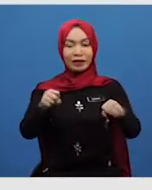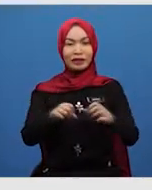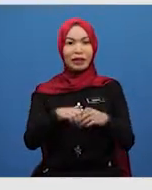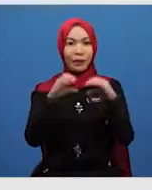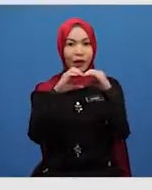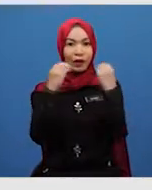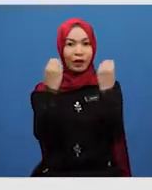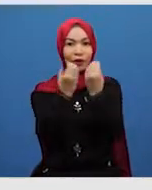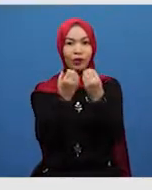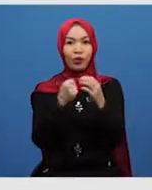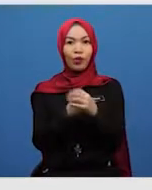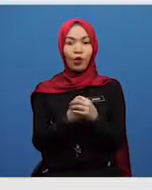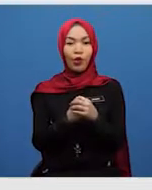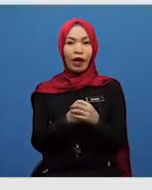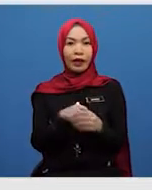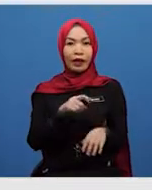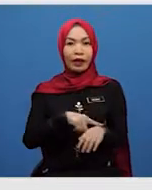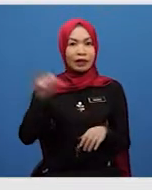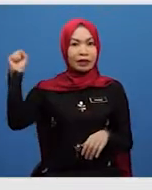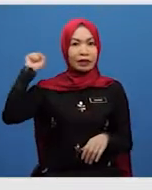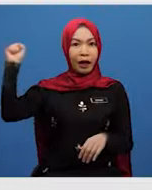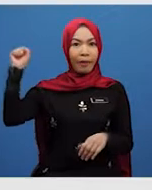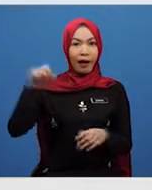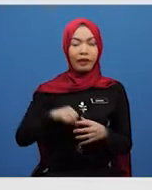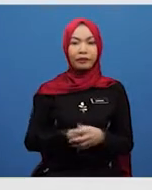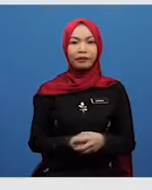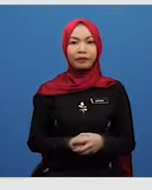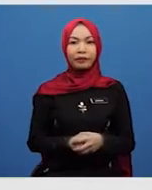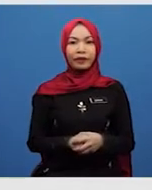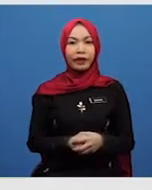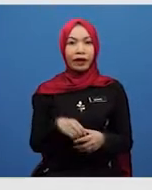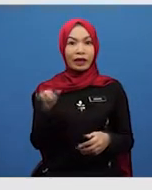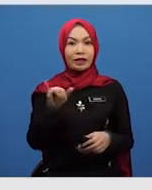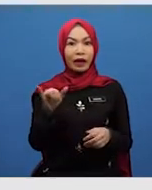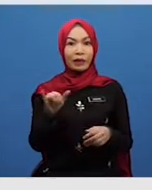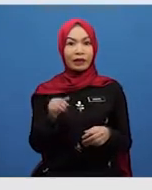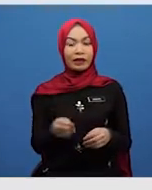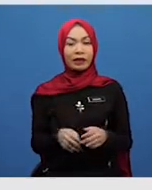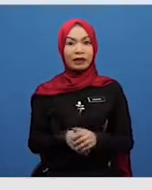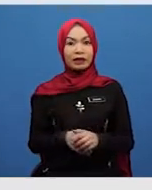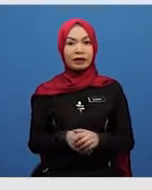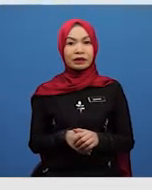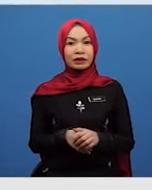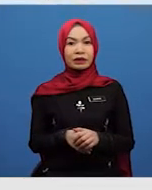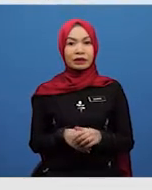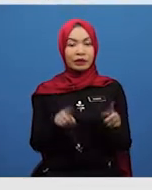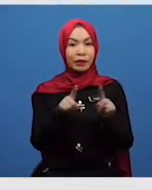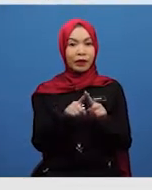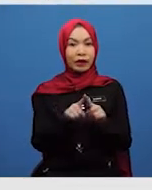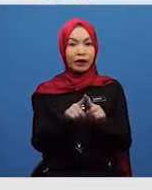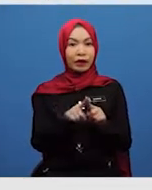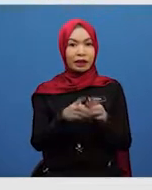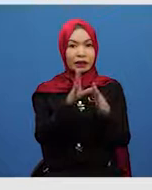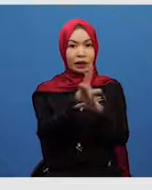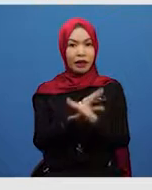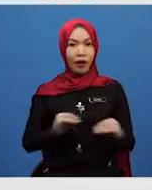diamalkan kita Bah seperti distro wap adherent of info yang perlu Anda semua kuasai untuk